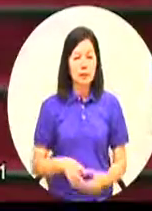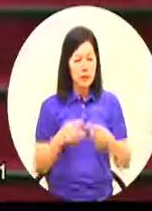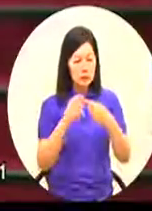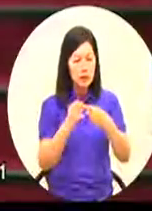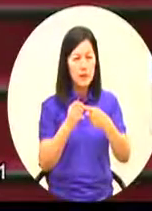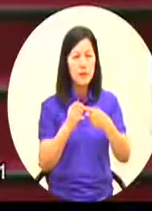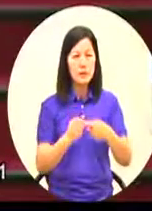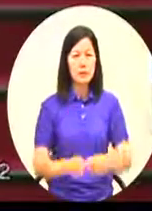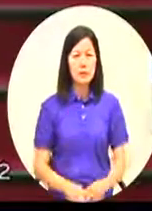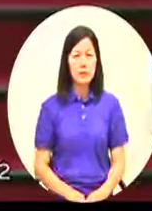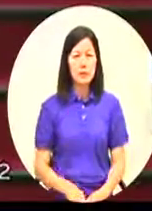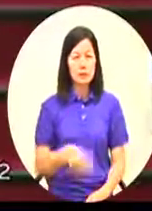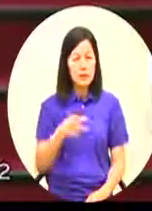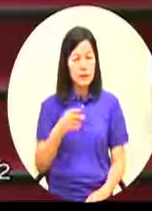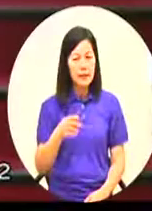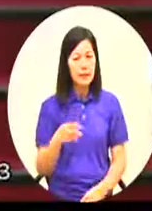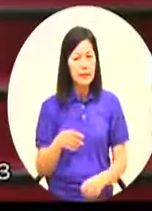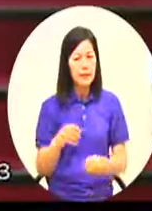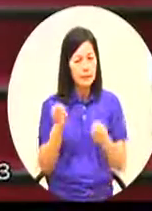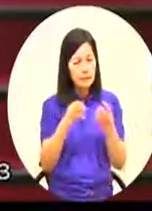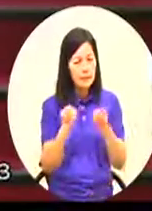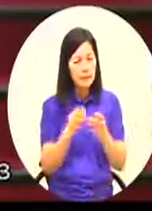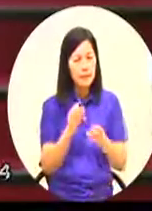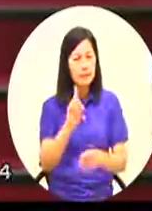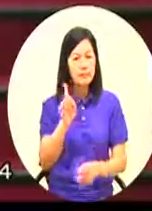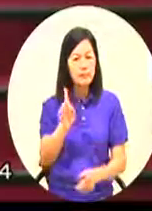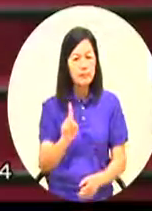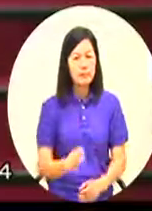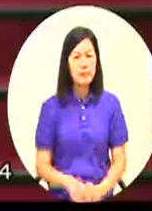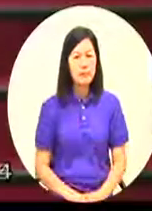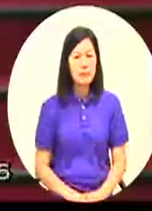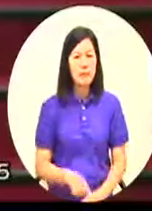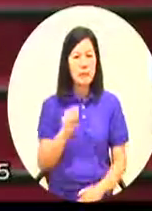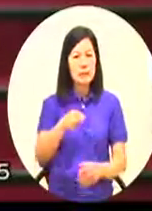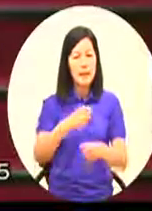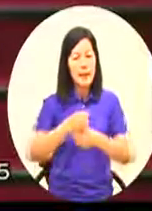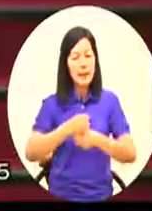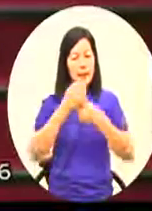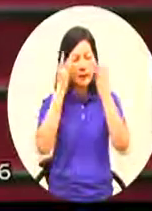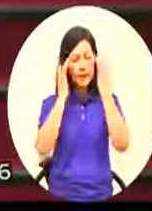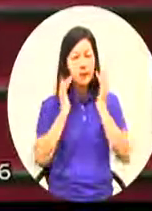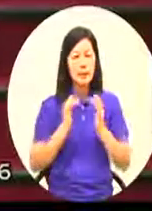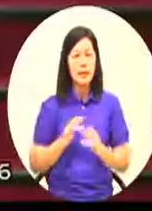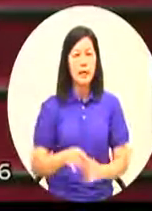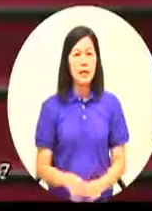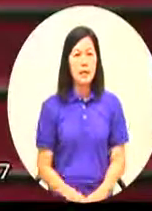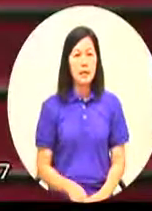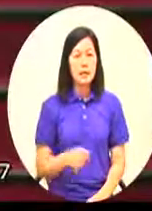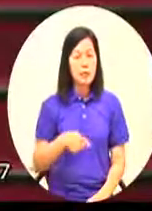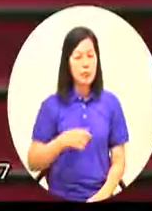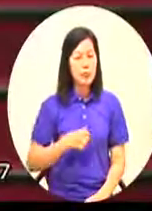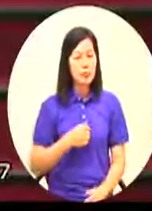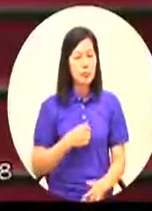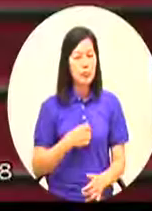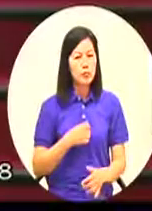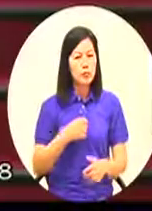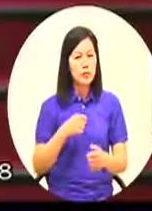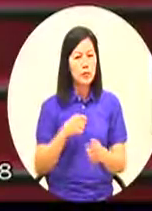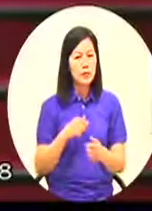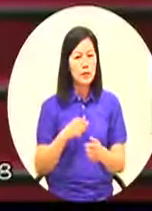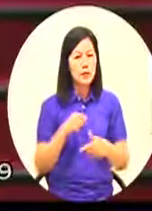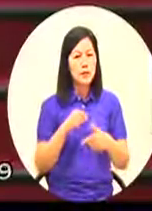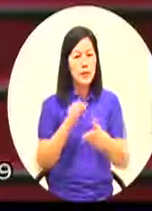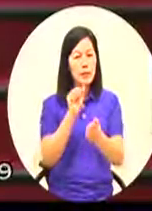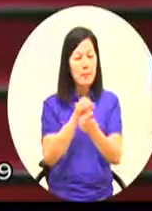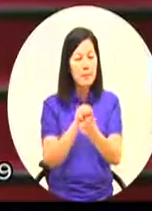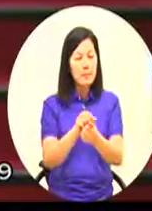要再探讨的就是说，因为我们那么像，说实在，我跟贝尔夫我们的环境也是不